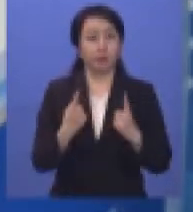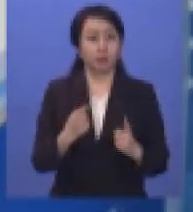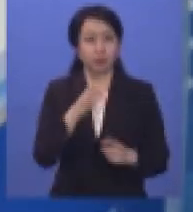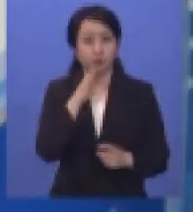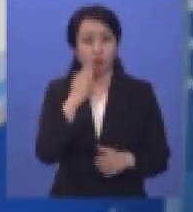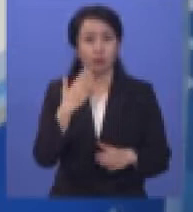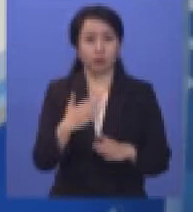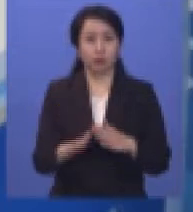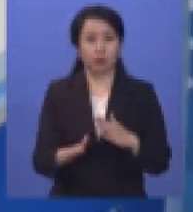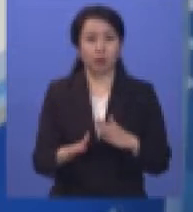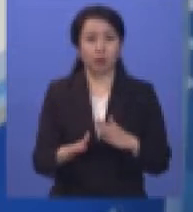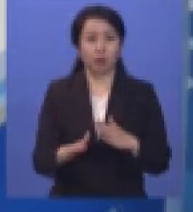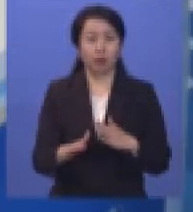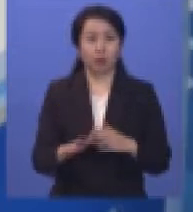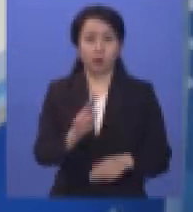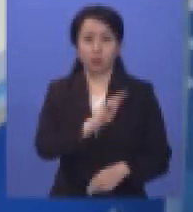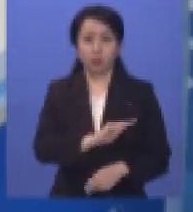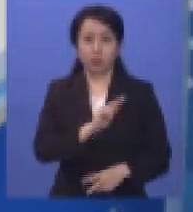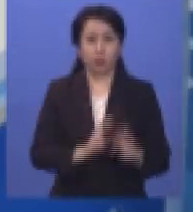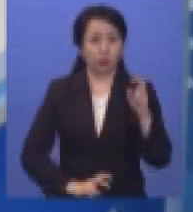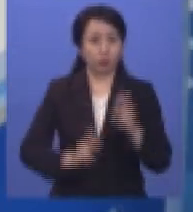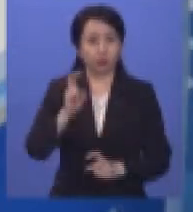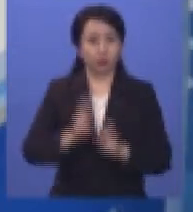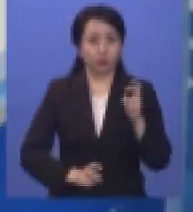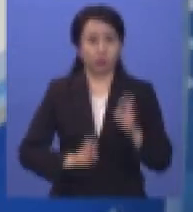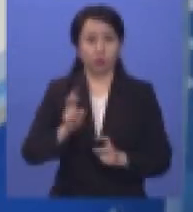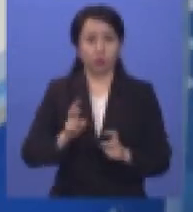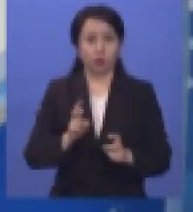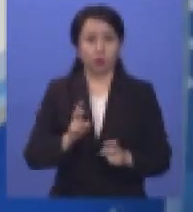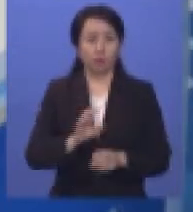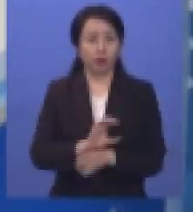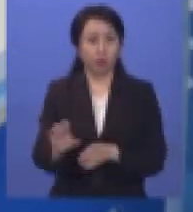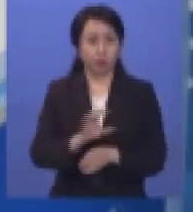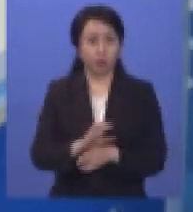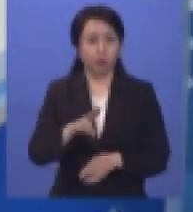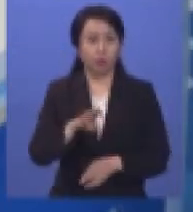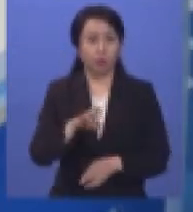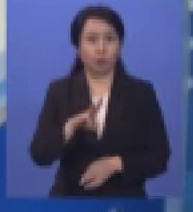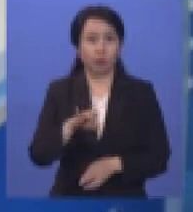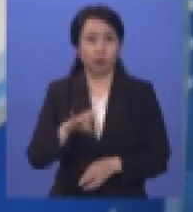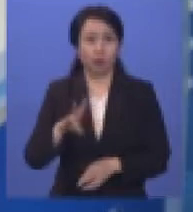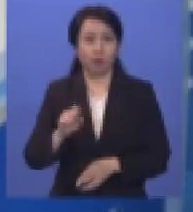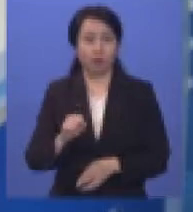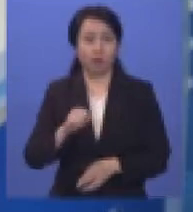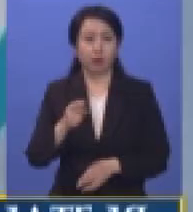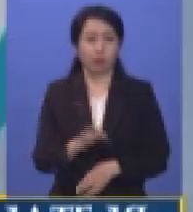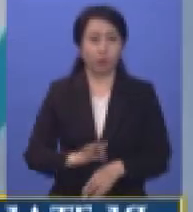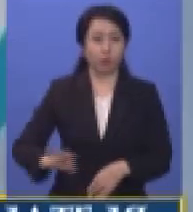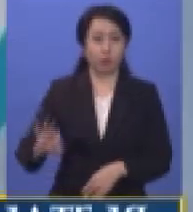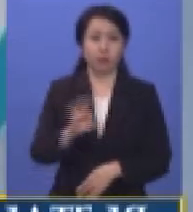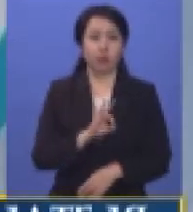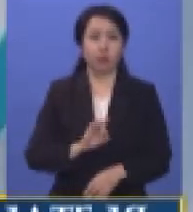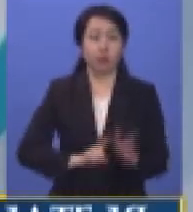В настоящее время завершаются пусконаладочные работы на заводе по производству полипропилена в Атырауской